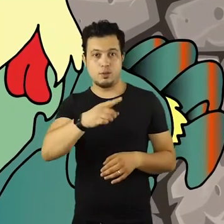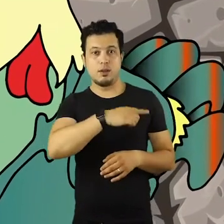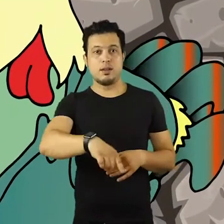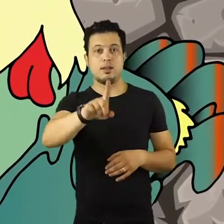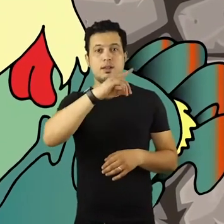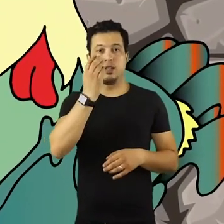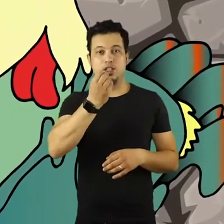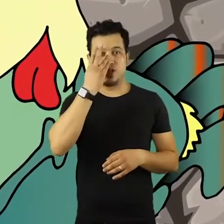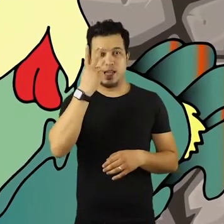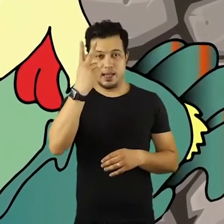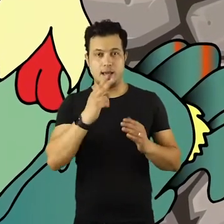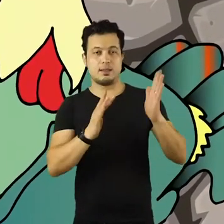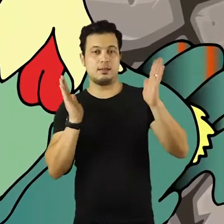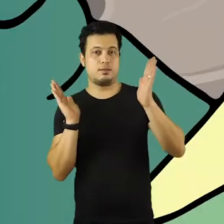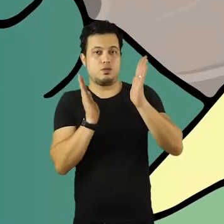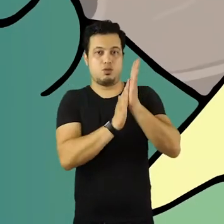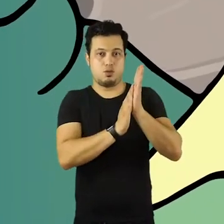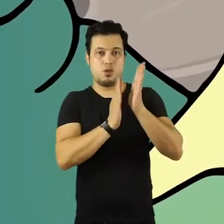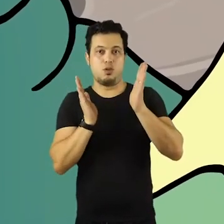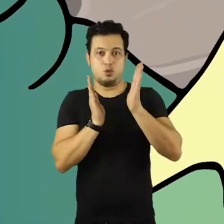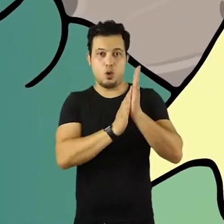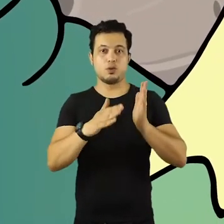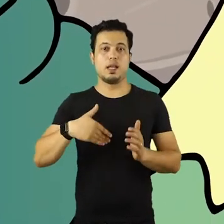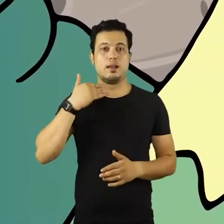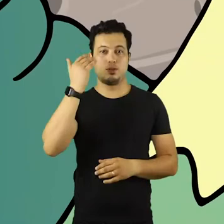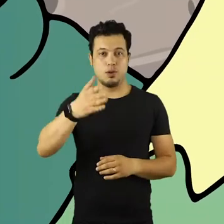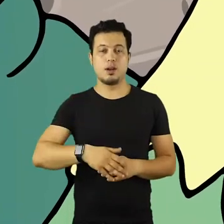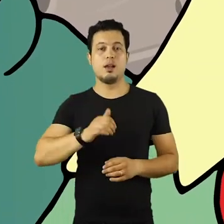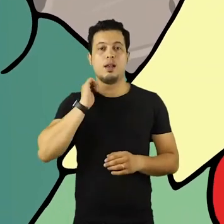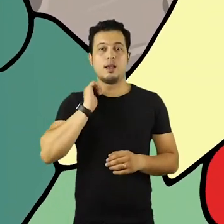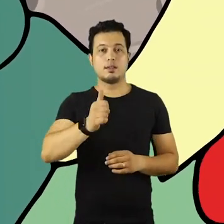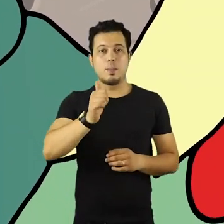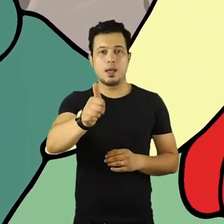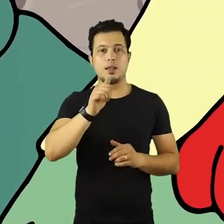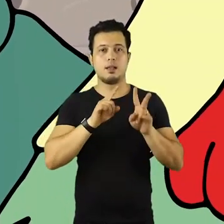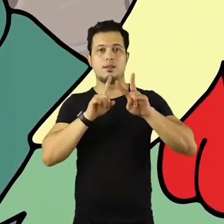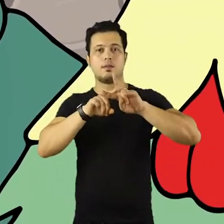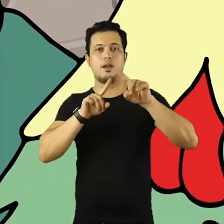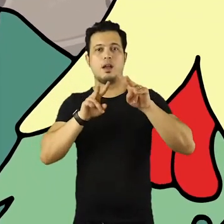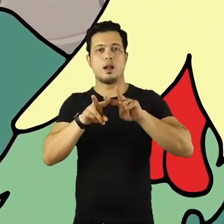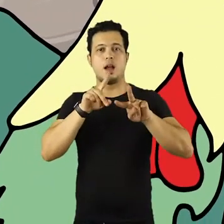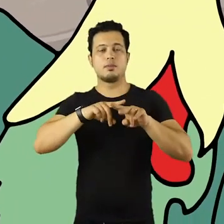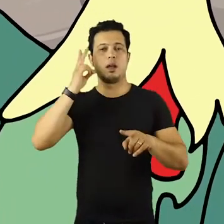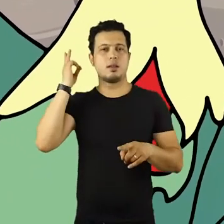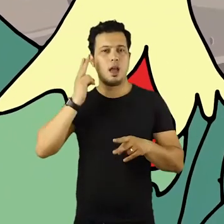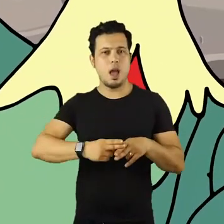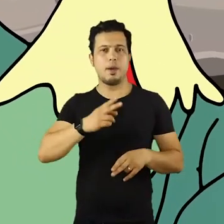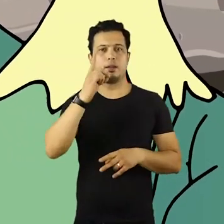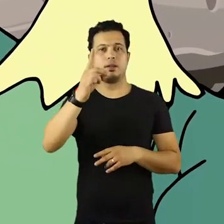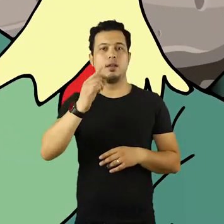çiçeğe iki kez dokundular. Ve o anda zamansal katman onları bir